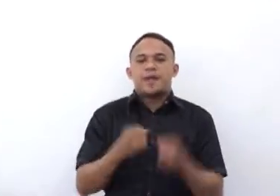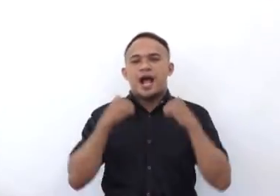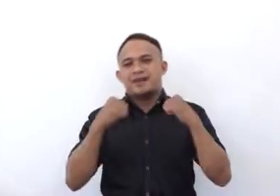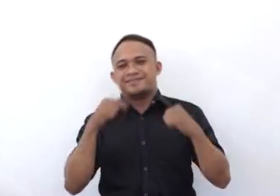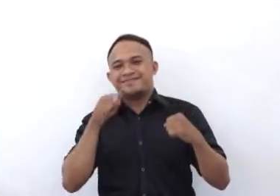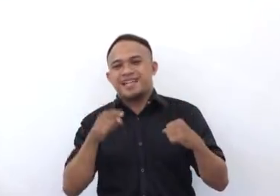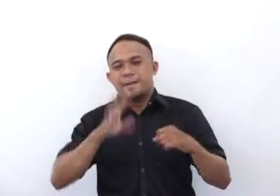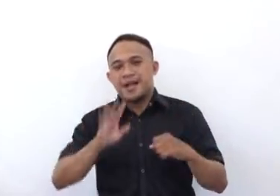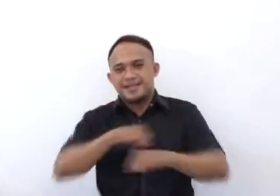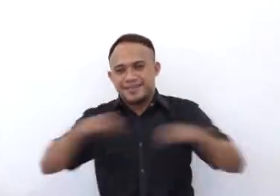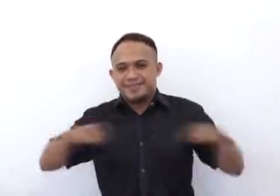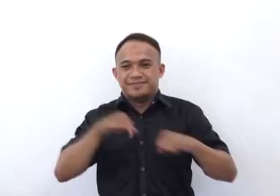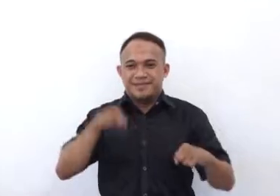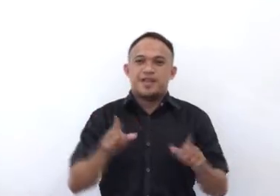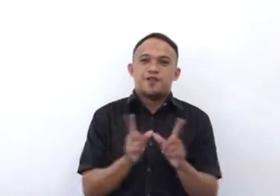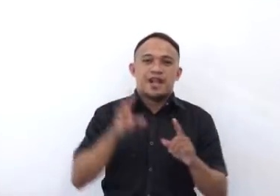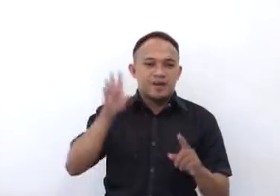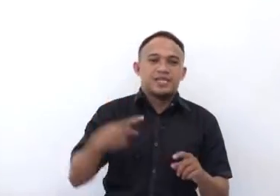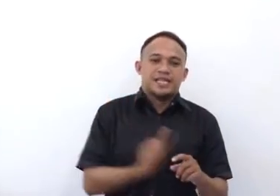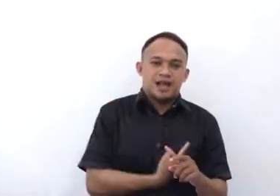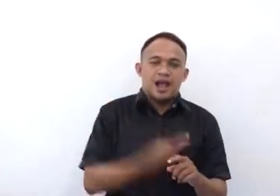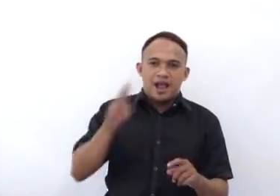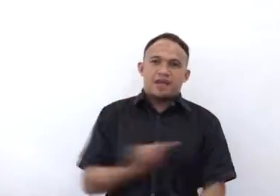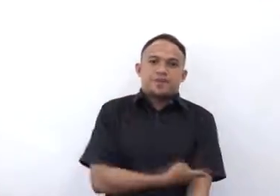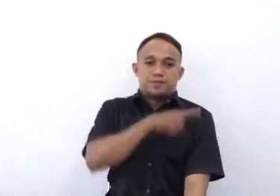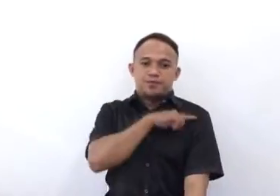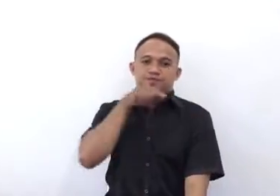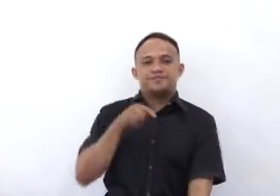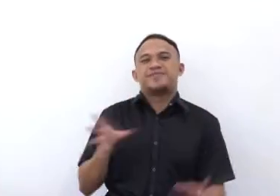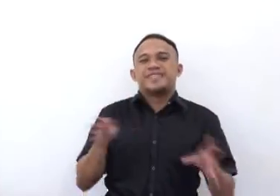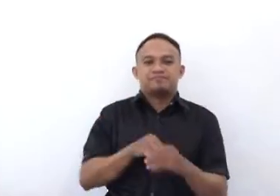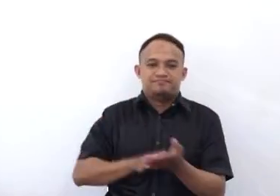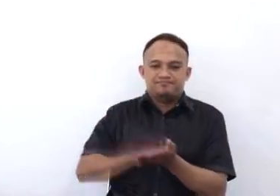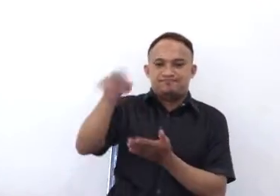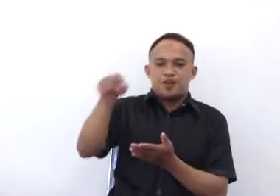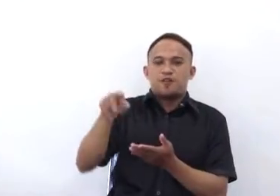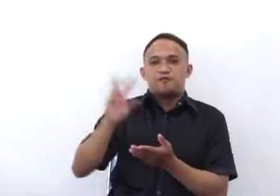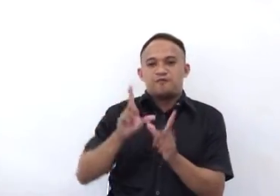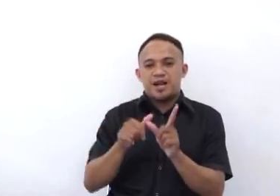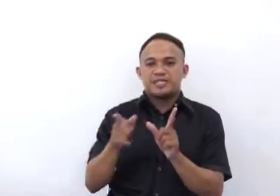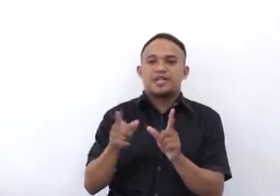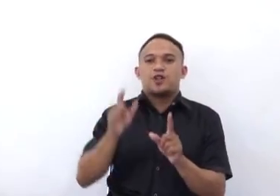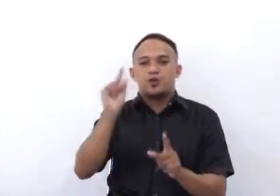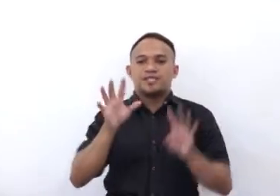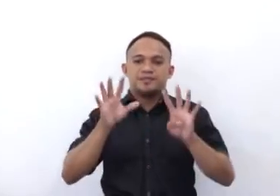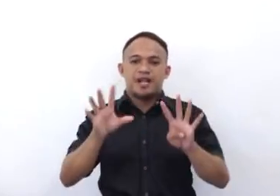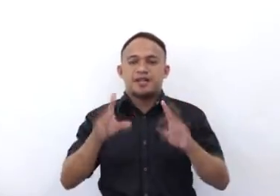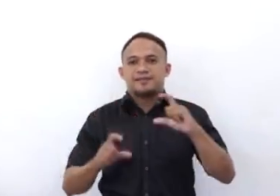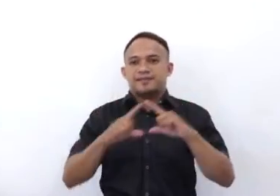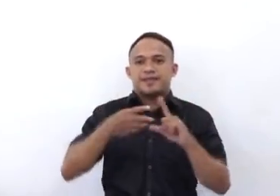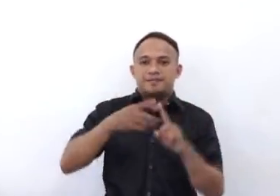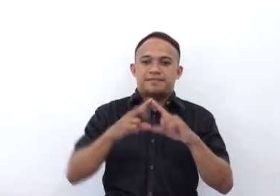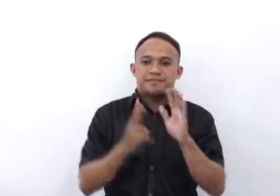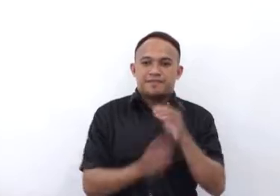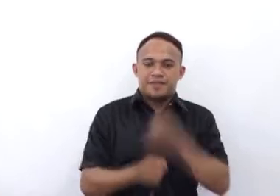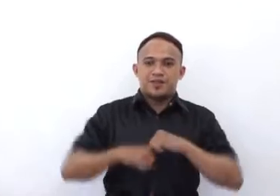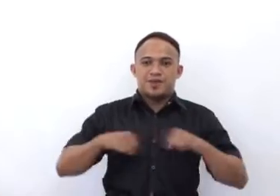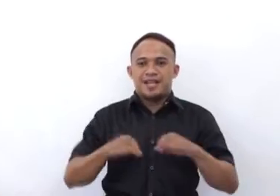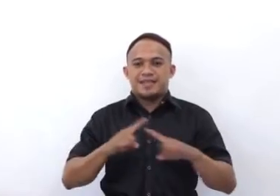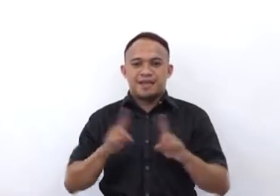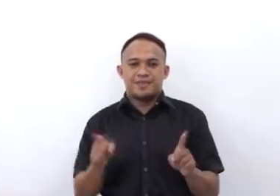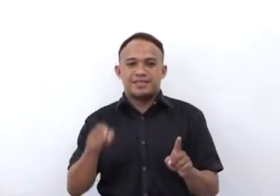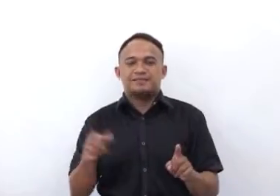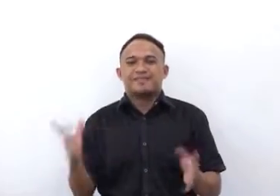lagi direalokasi untuk penanganan COVID. Yang ketiga, saya salut dengan semangatnya